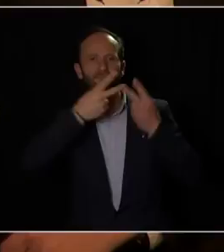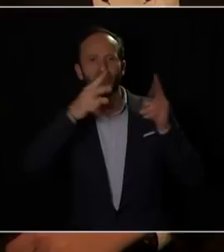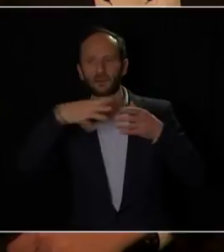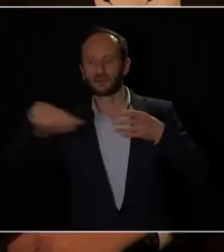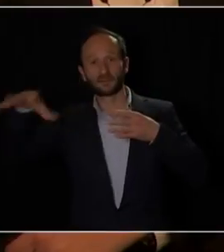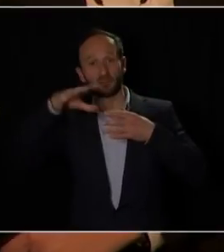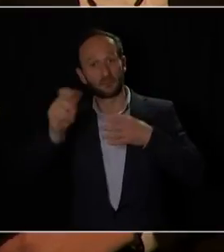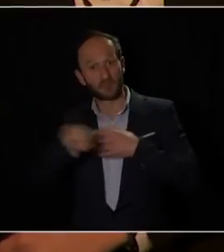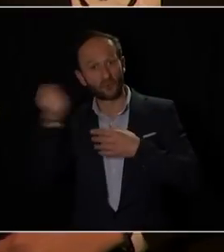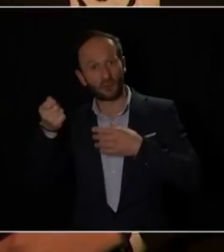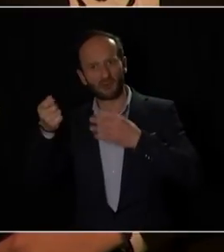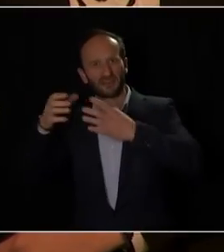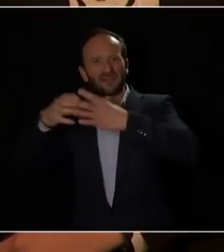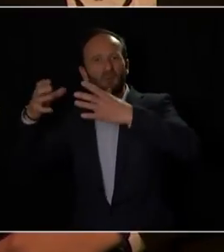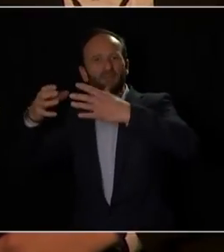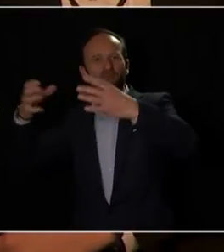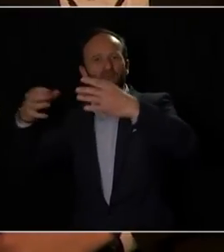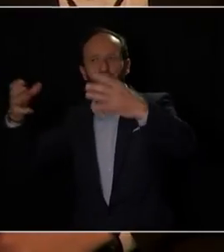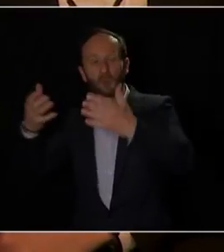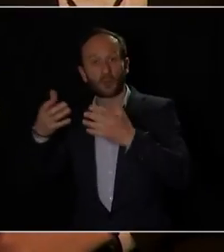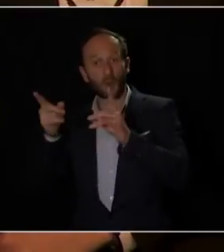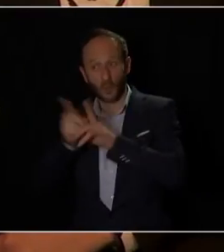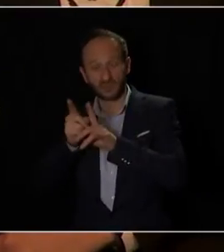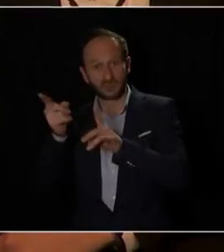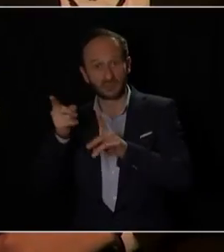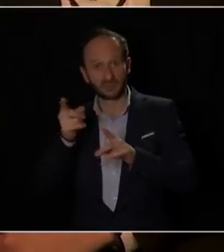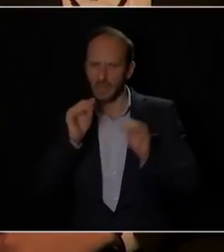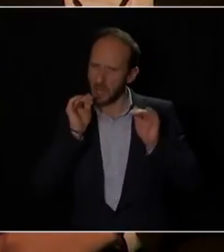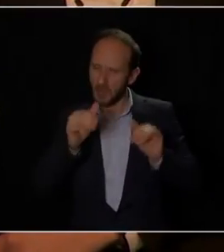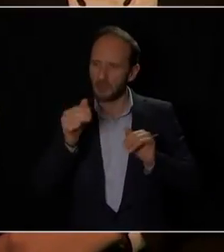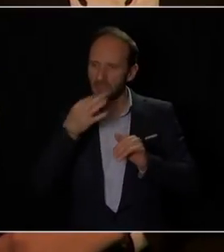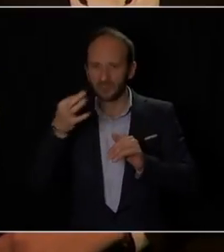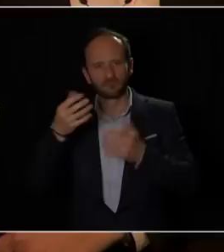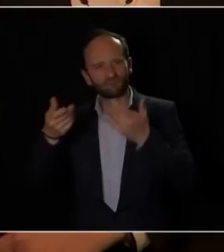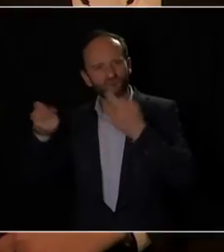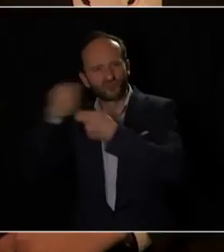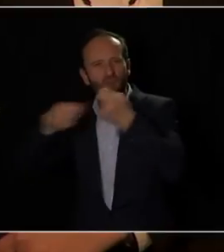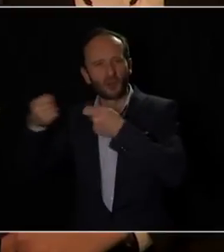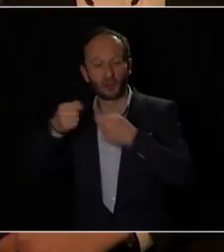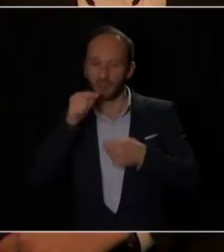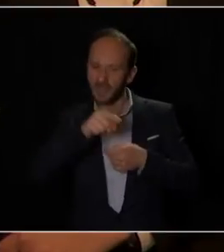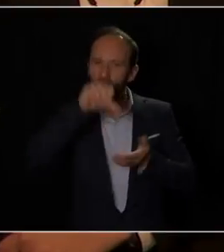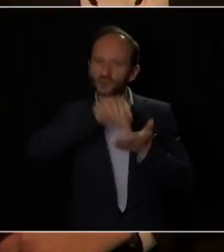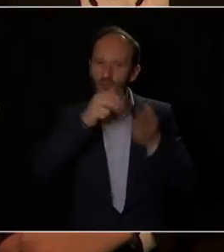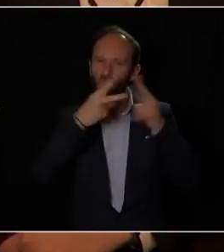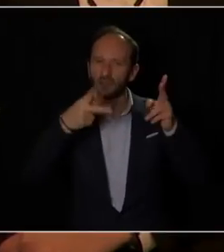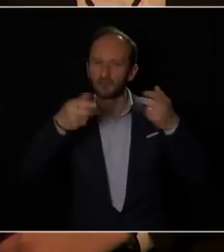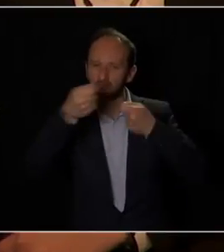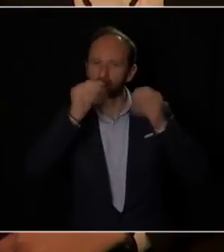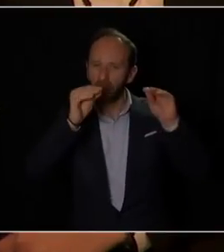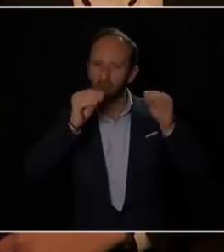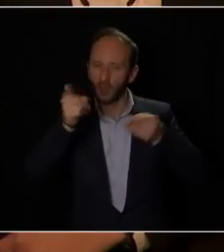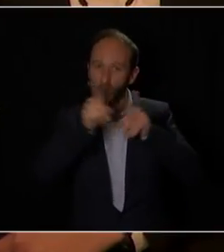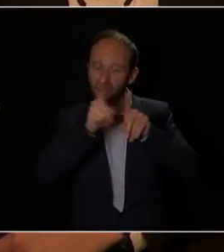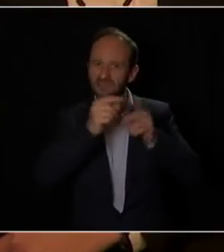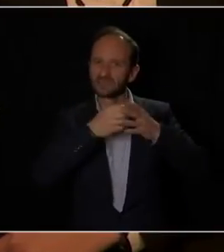d'affaires. Mais elle révèle aussi, cette étude, que le commerce de centre-ville connaît une évolution fondamentale avec le développement, mais vous